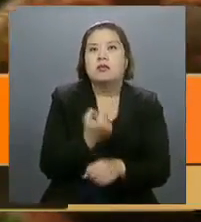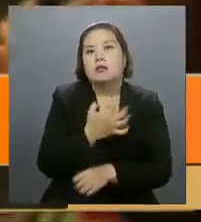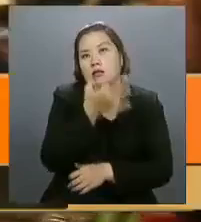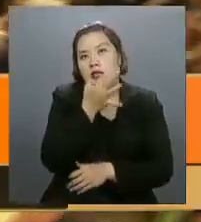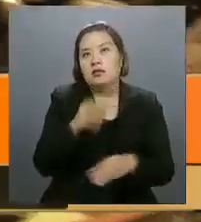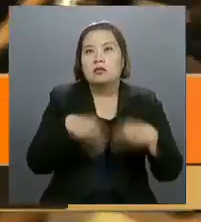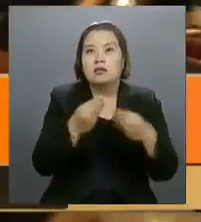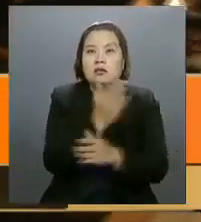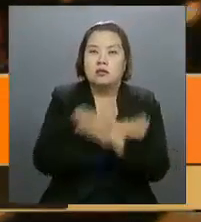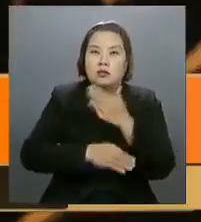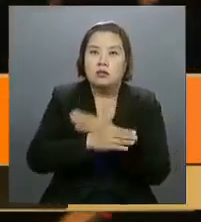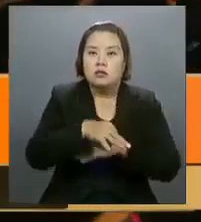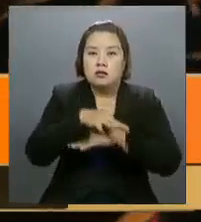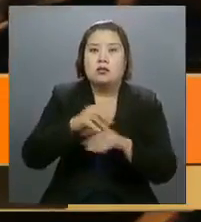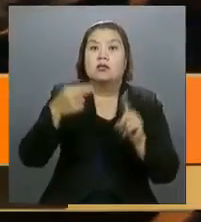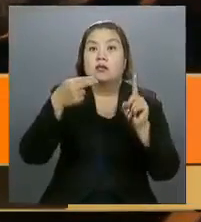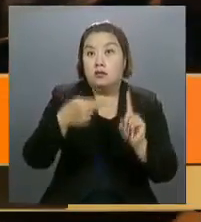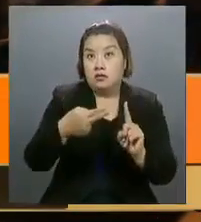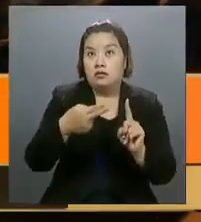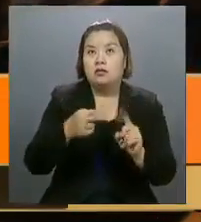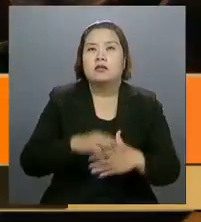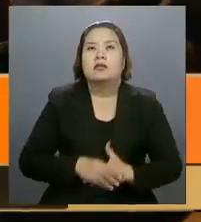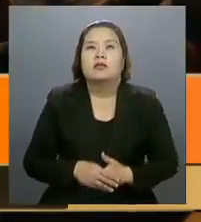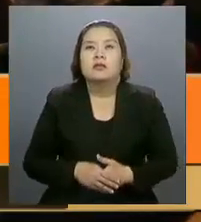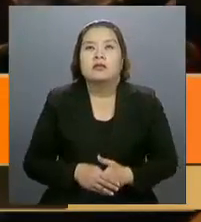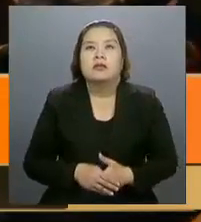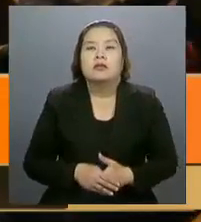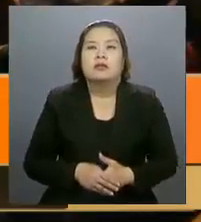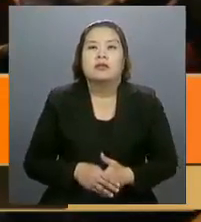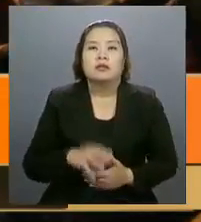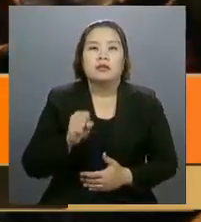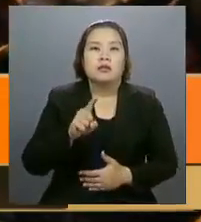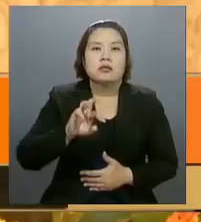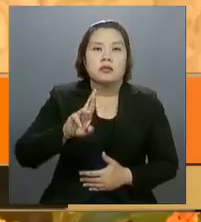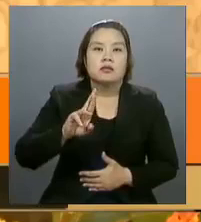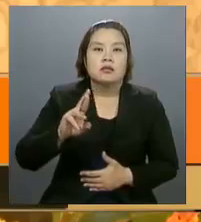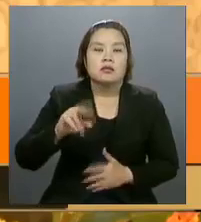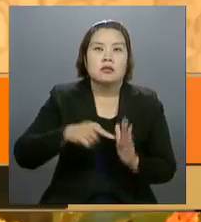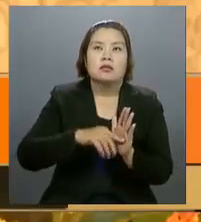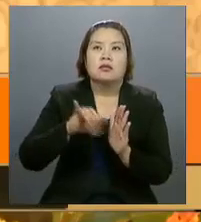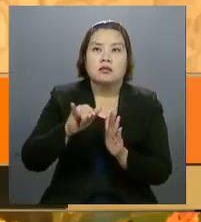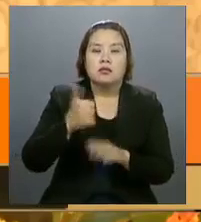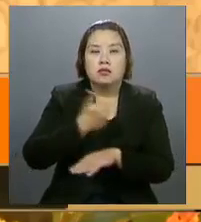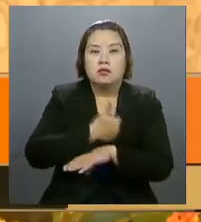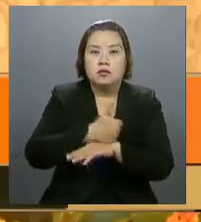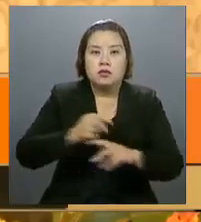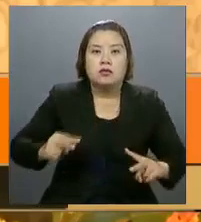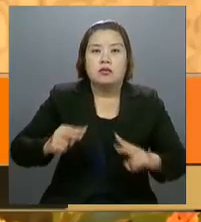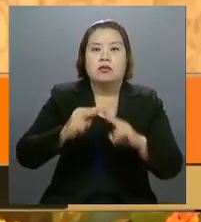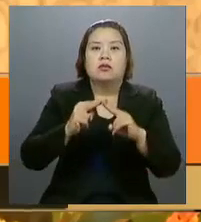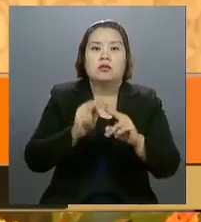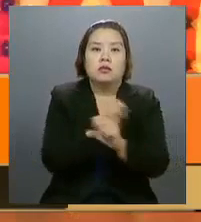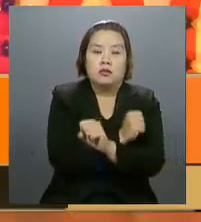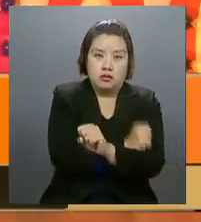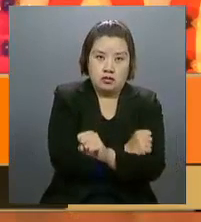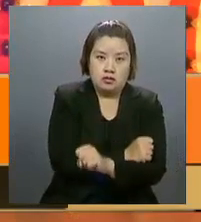การ 10,000 อัตราพลเอกสิริชัยดิษฐกุลรัฐมนตรีว่าการกระทรวงแรงงานกล่าวว่าการจ้างงานคนพิการ